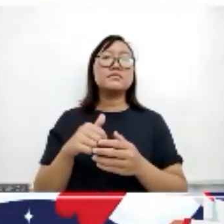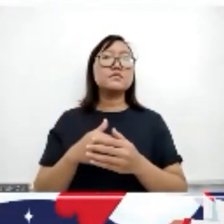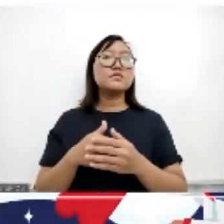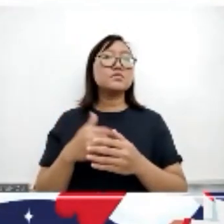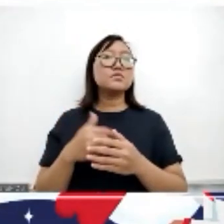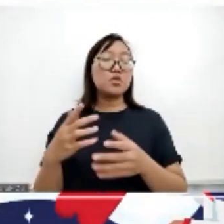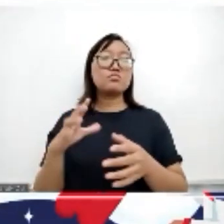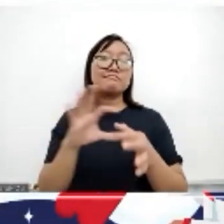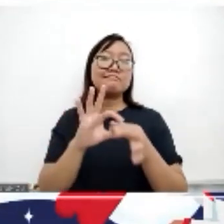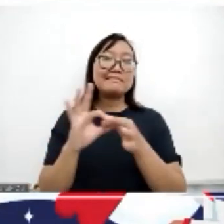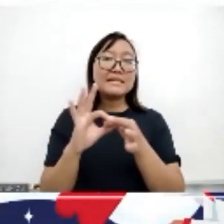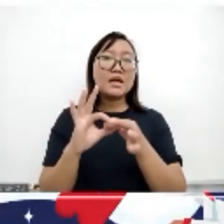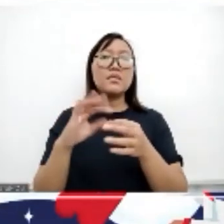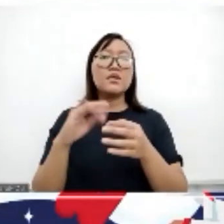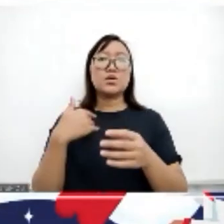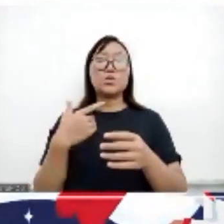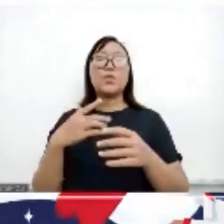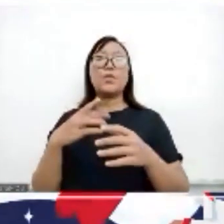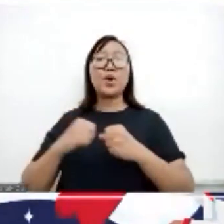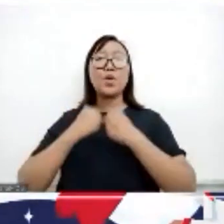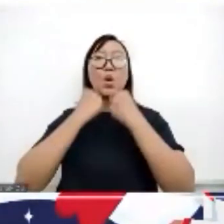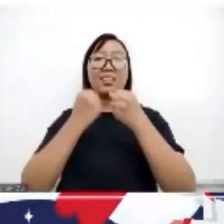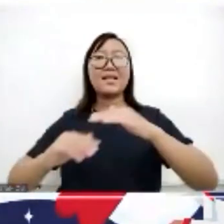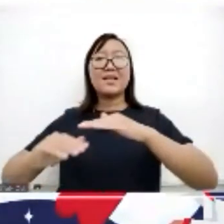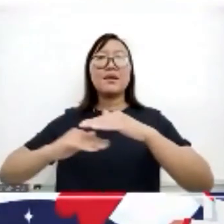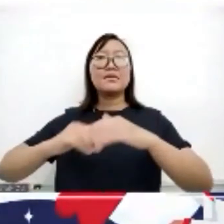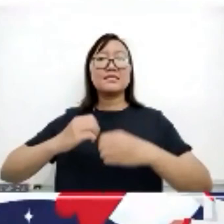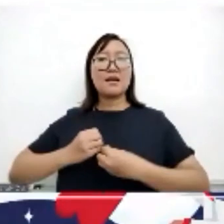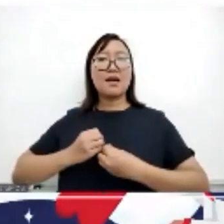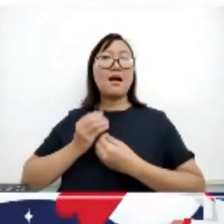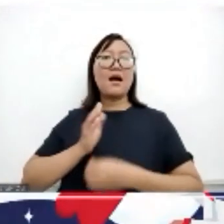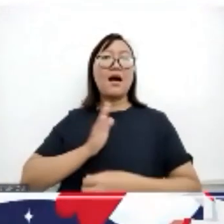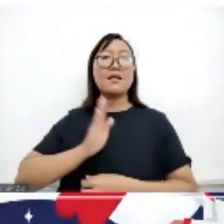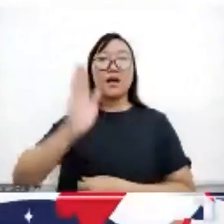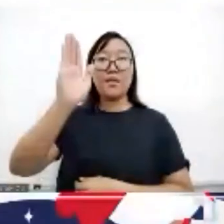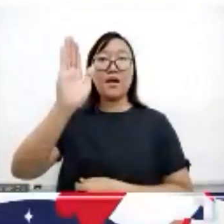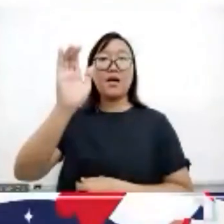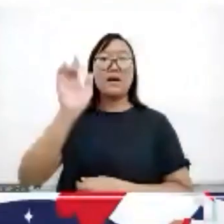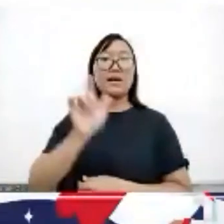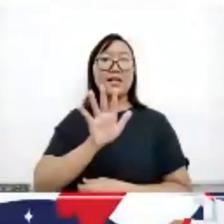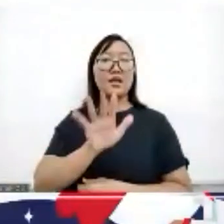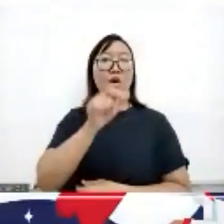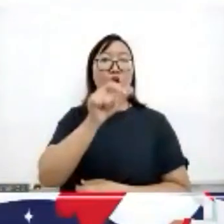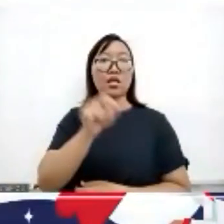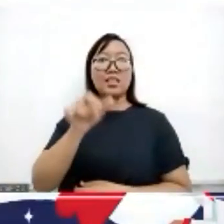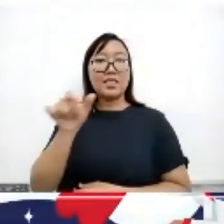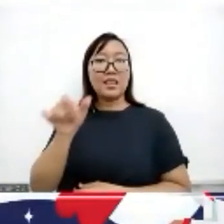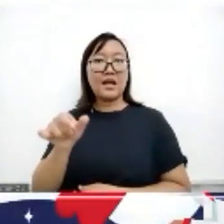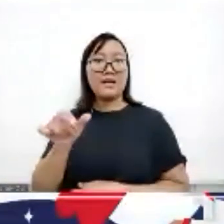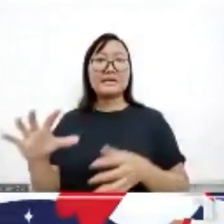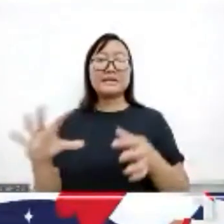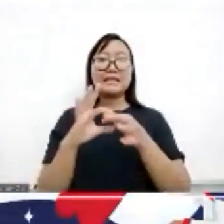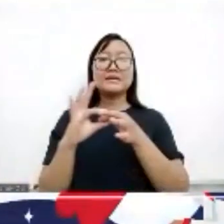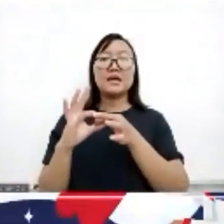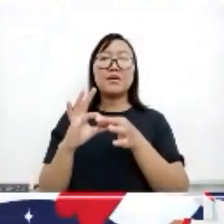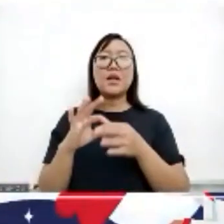organisasi berbasis keagamaan di lima kota tersebut termasuk Jakarta Kami bekerjasama dengan Ma'arif